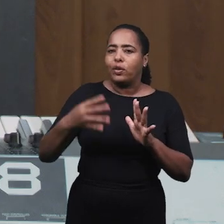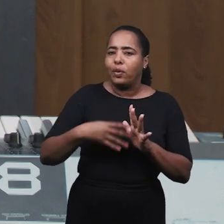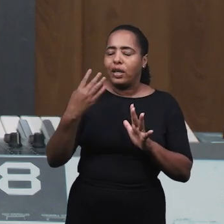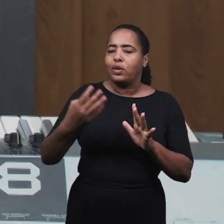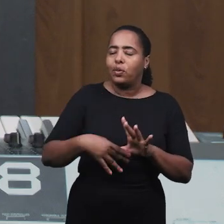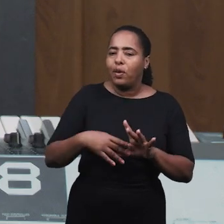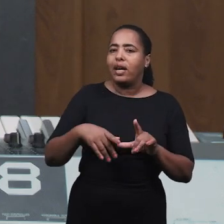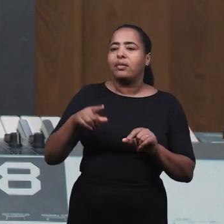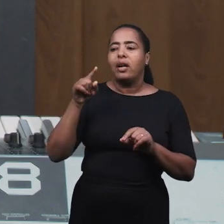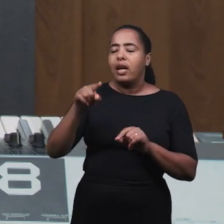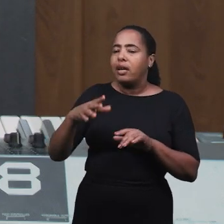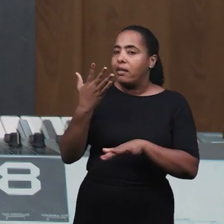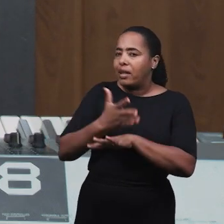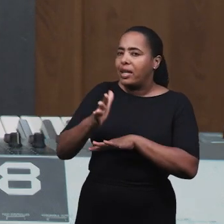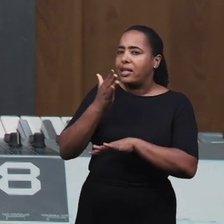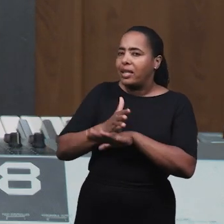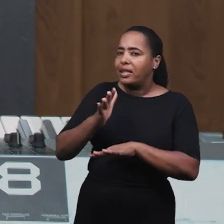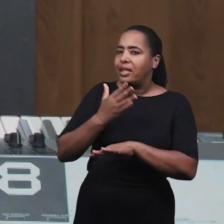si.